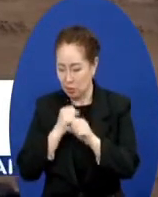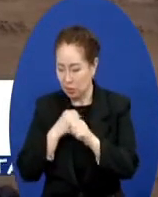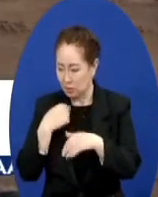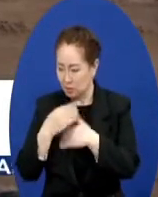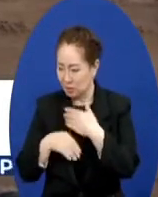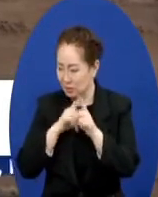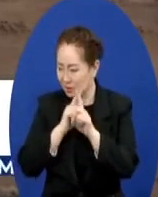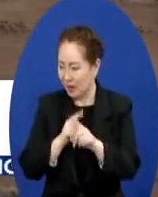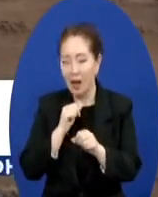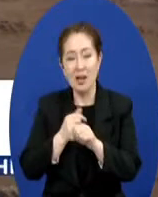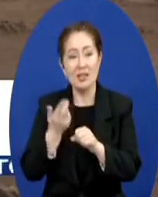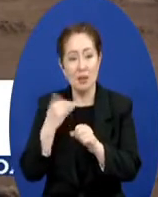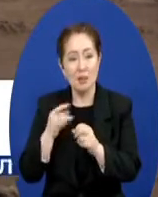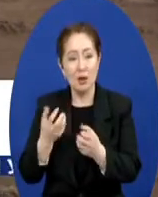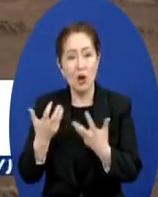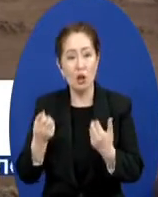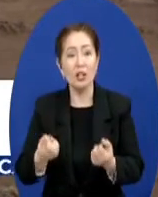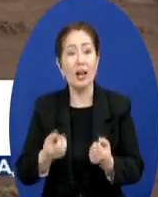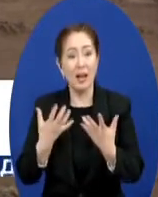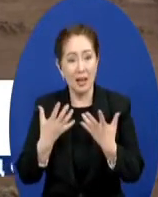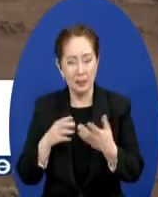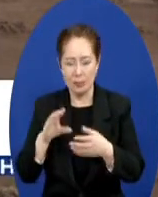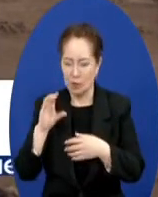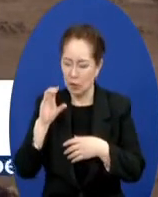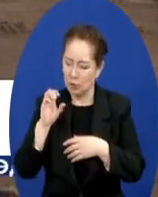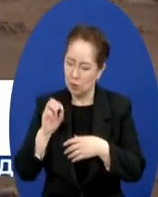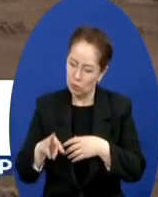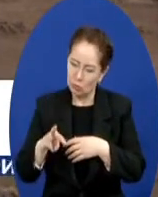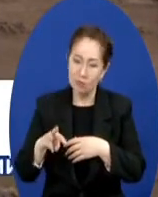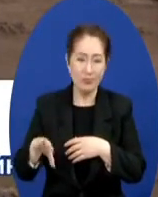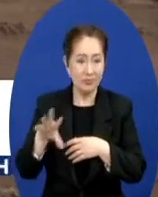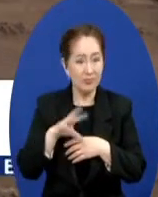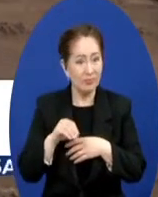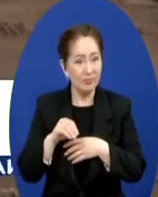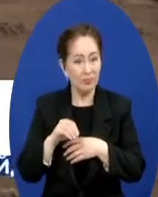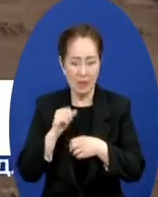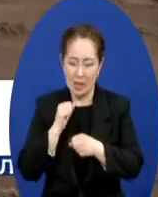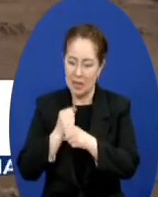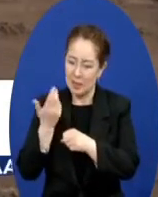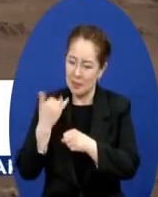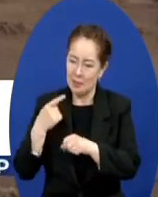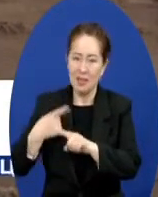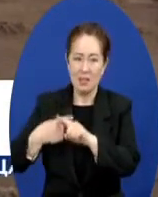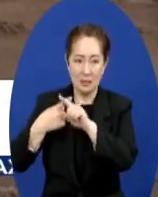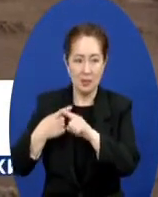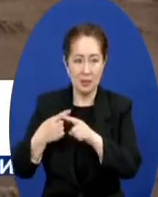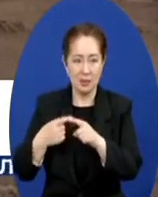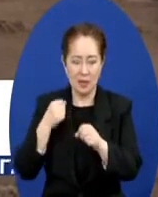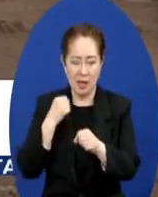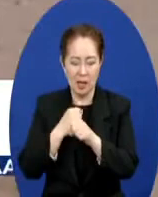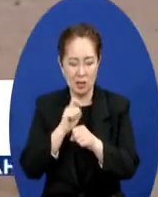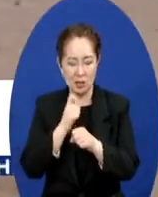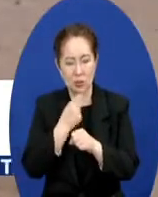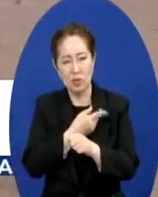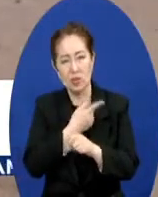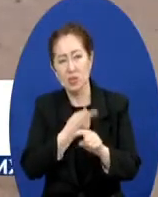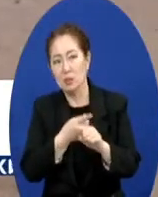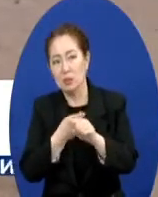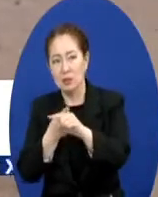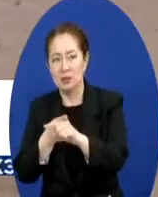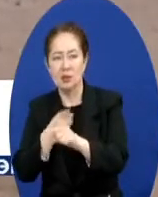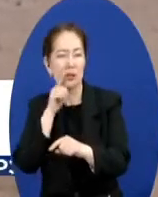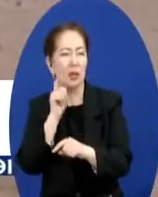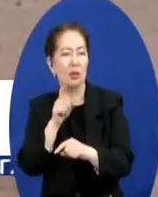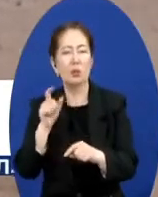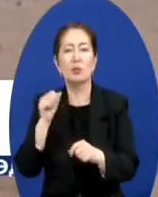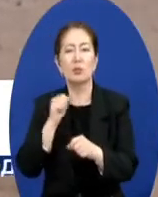дагаад одоо олон ажлын байр гардаг. Тэгэхээр одоо сум орон нутгад маань одоо ажлын байр нэмэгдэн, одоо ажиллах хүч нэмэгдэн. Залуучууд